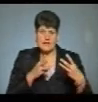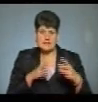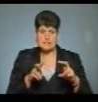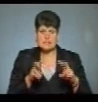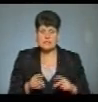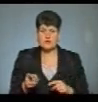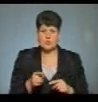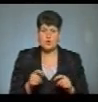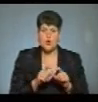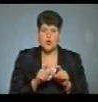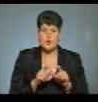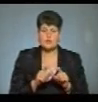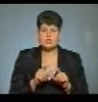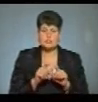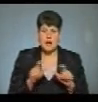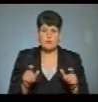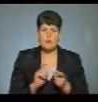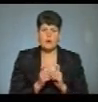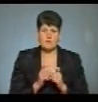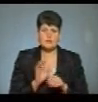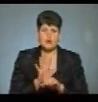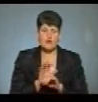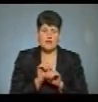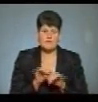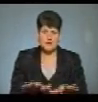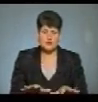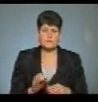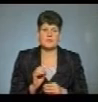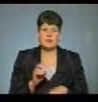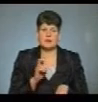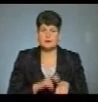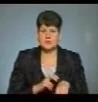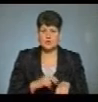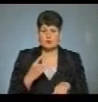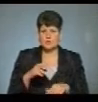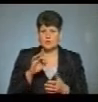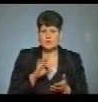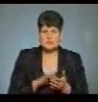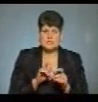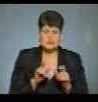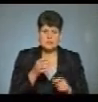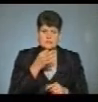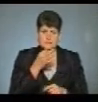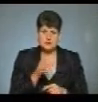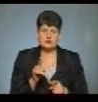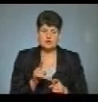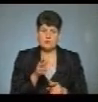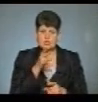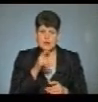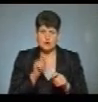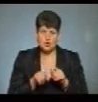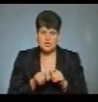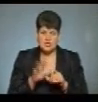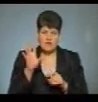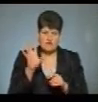Тернопільського оперативного штабу для боротьби з коронавірусом епідеміолог обласного лабораторного центру Володимир Паничев повідомив, що під час дослідження